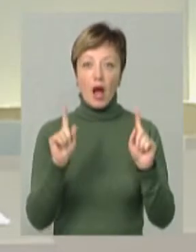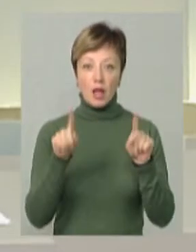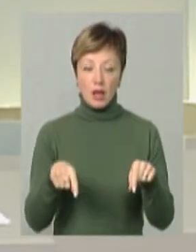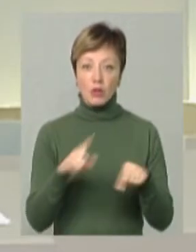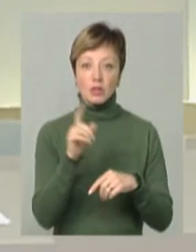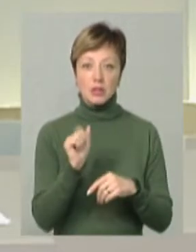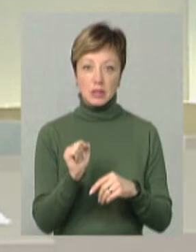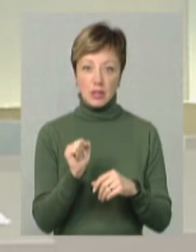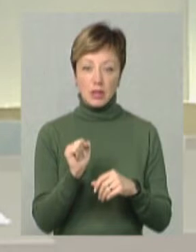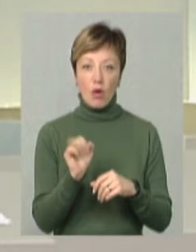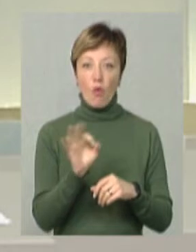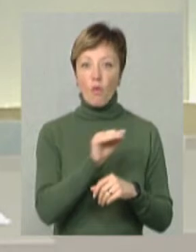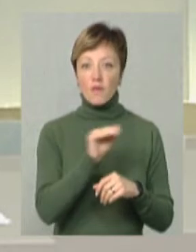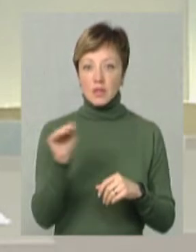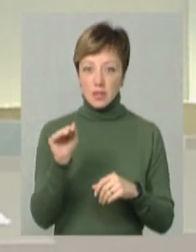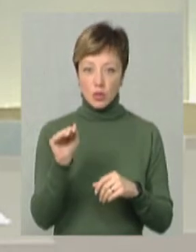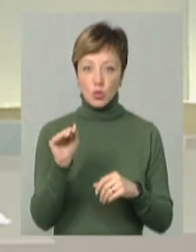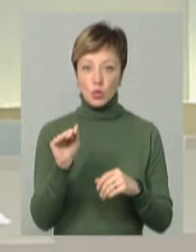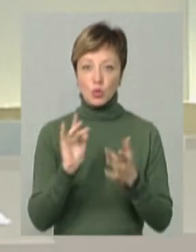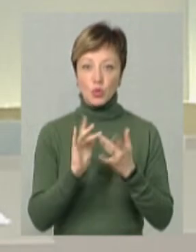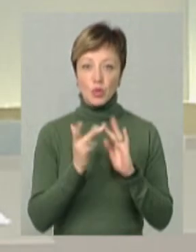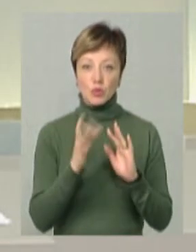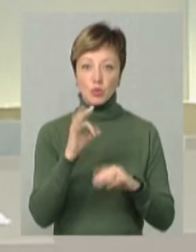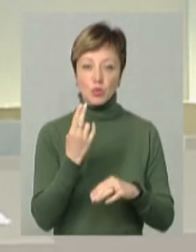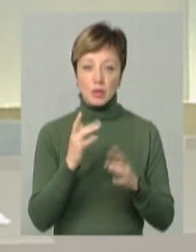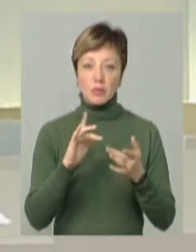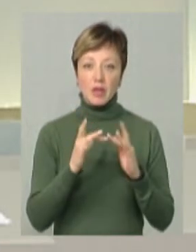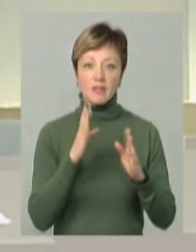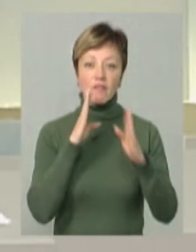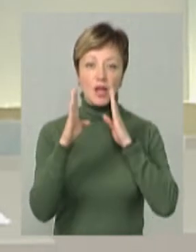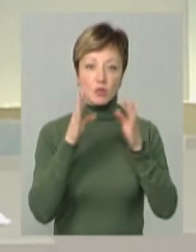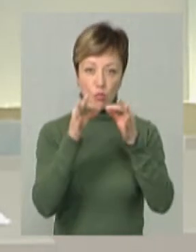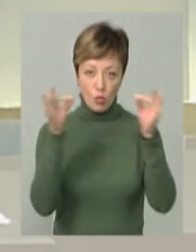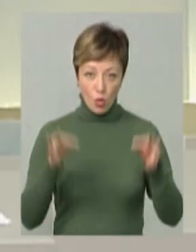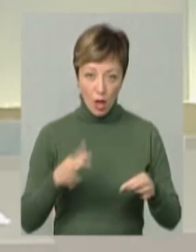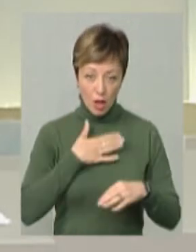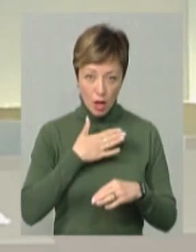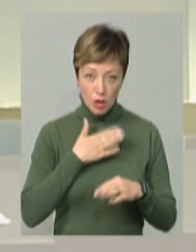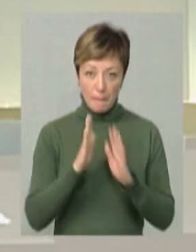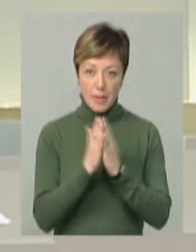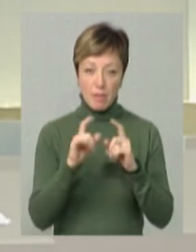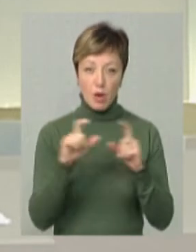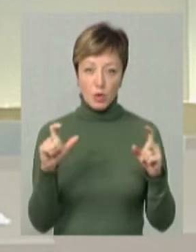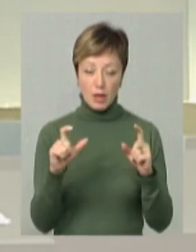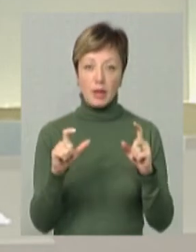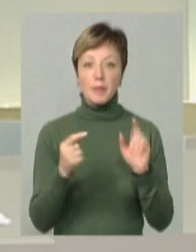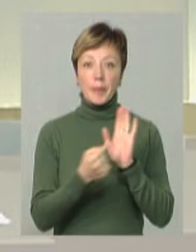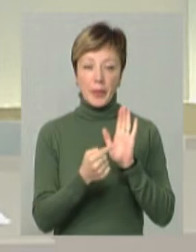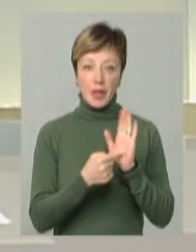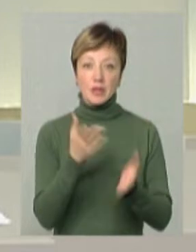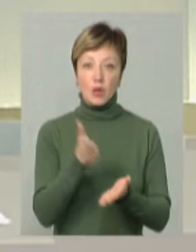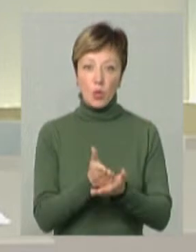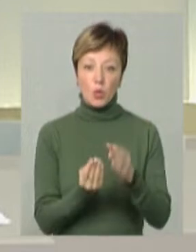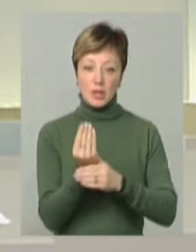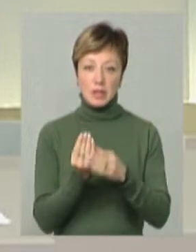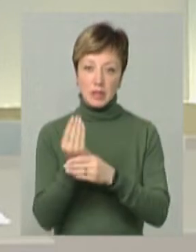за офіційною сторінкою у соціальній мережі Facebook нашої бібліотеки, де